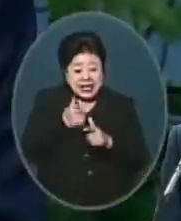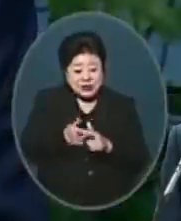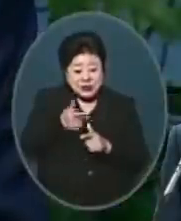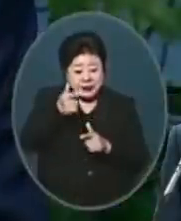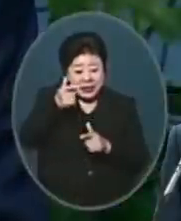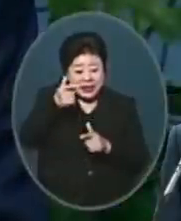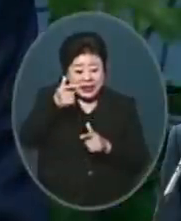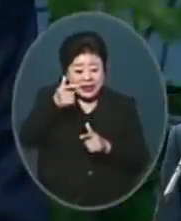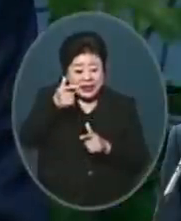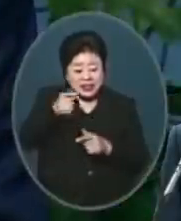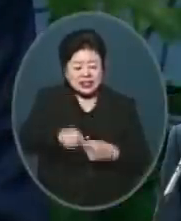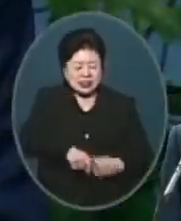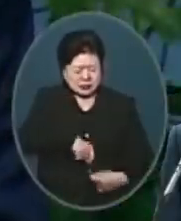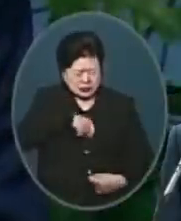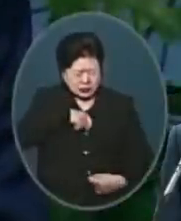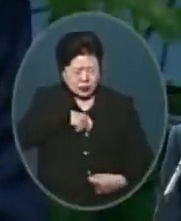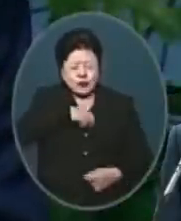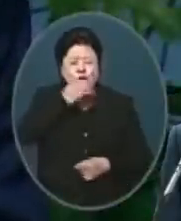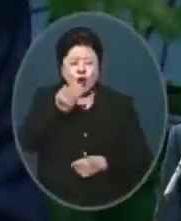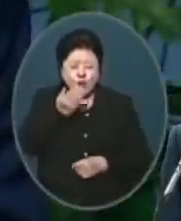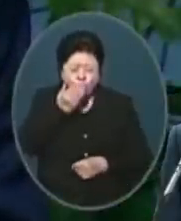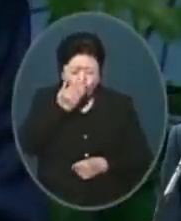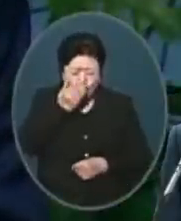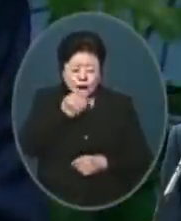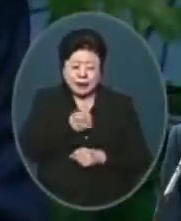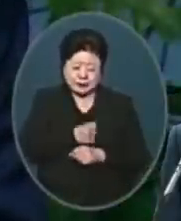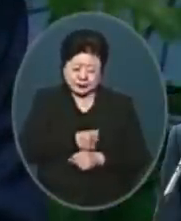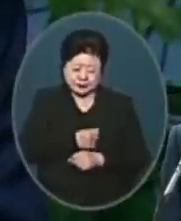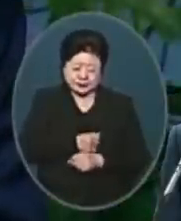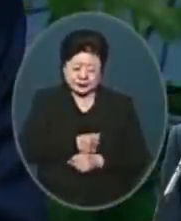예수님의 의로움과 거룩함이